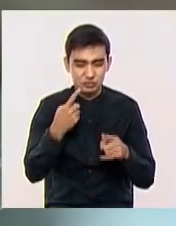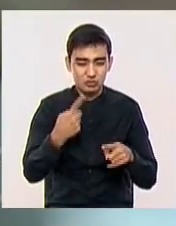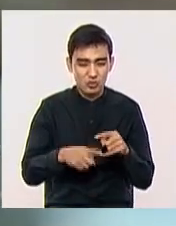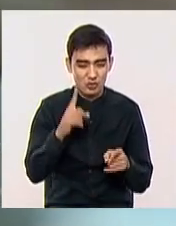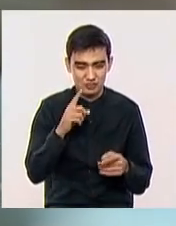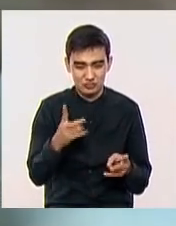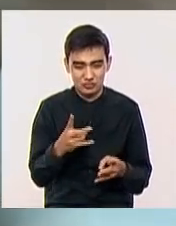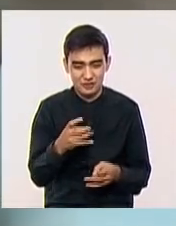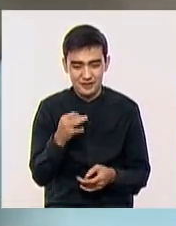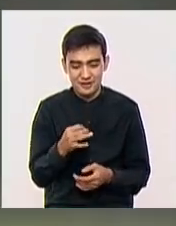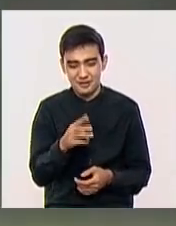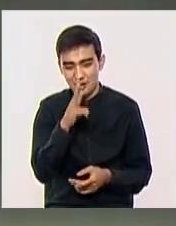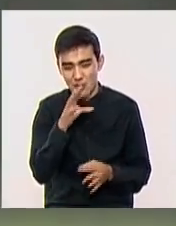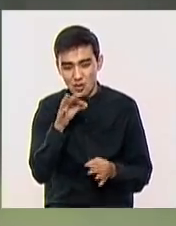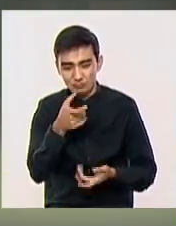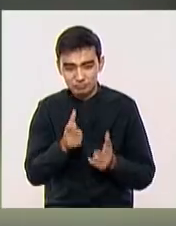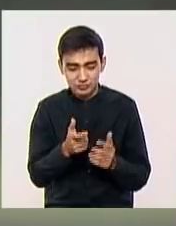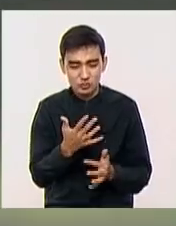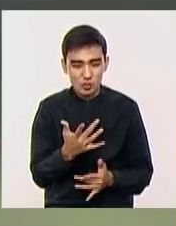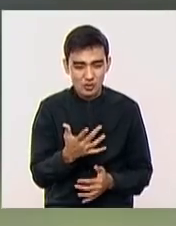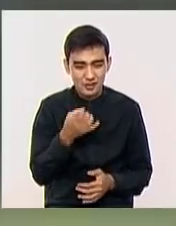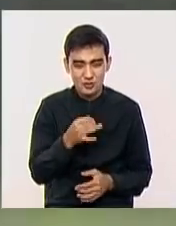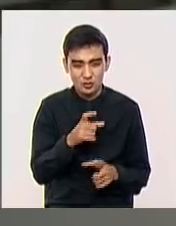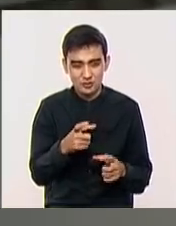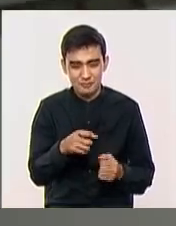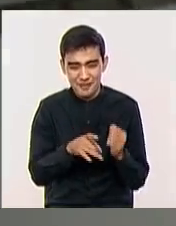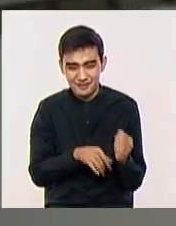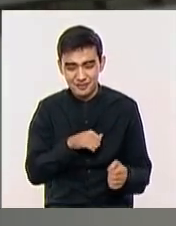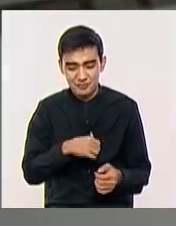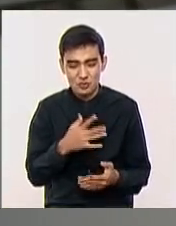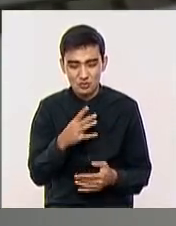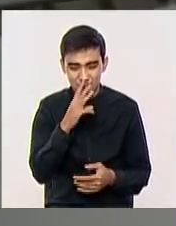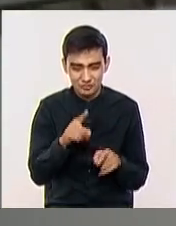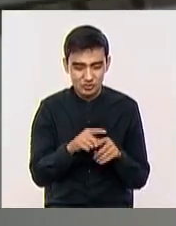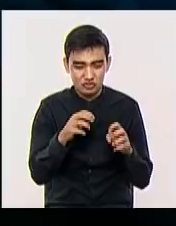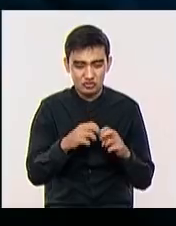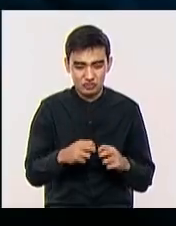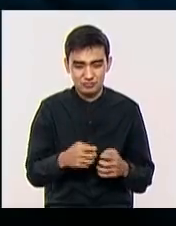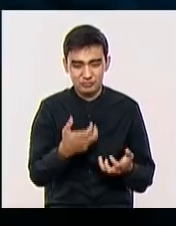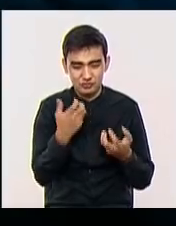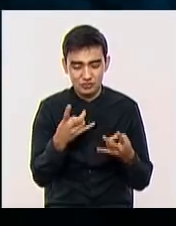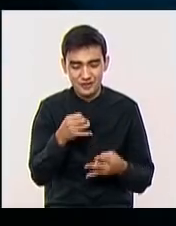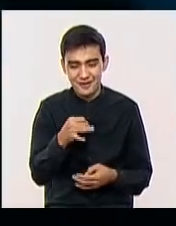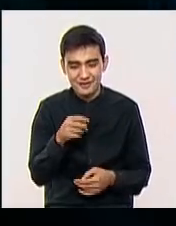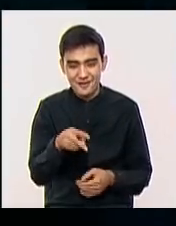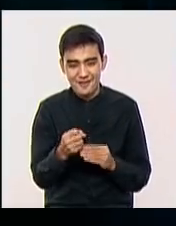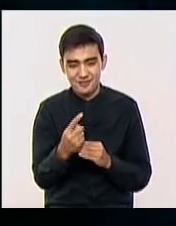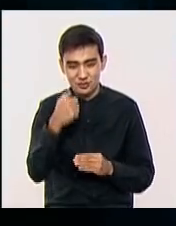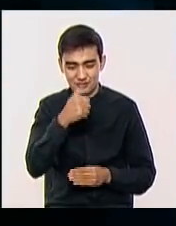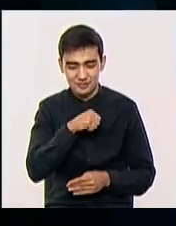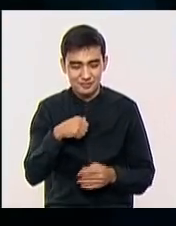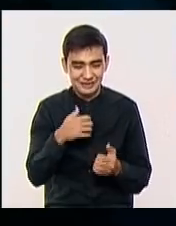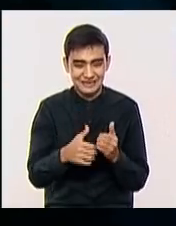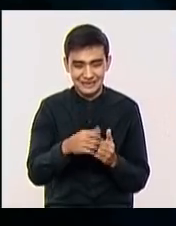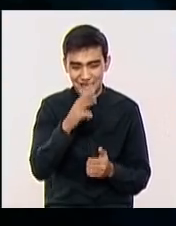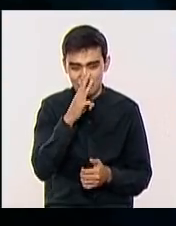параметрами, например, доходами. Правда, и здесь козырь в руках тех, кто считает. Если взять тот же 2011 год, выходит, что средняя зарплата